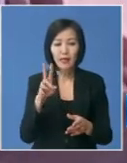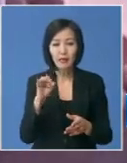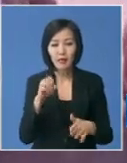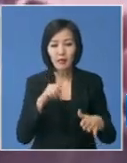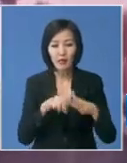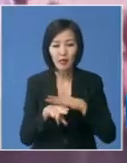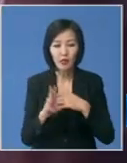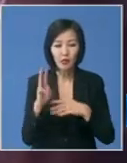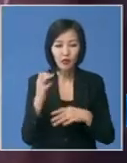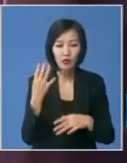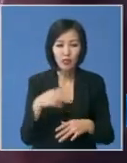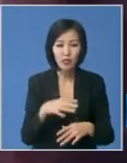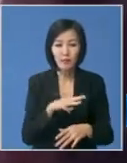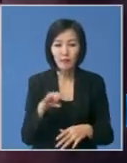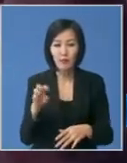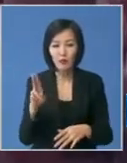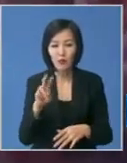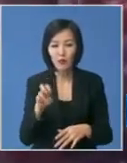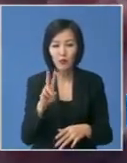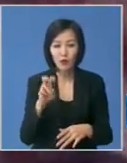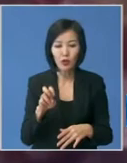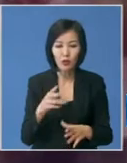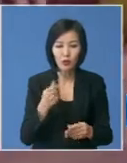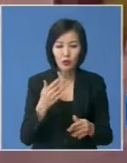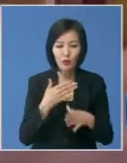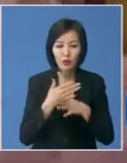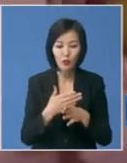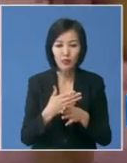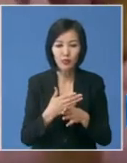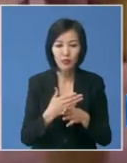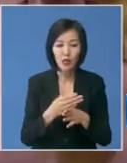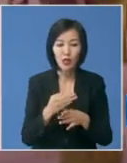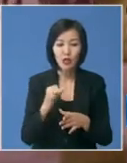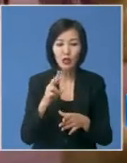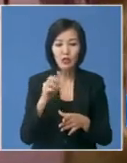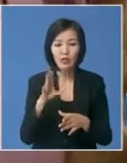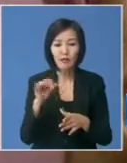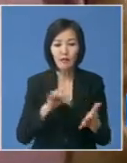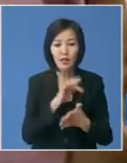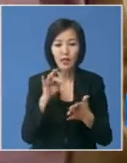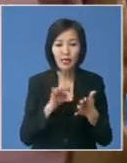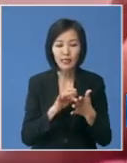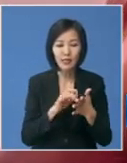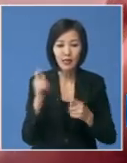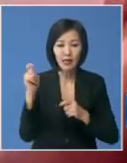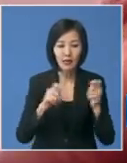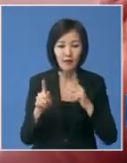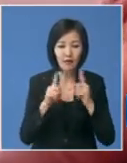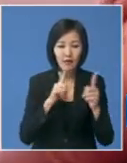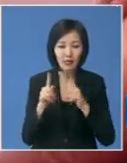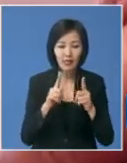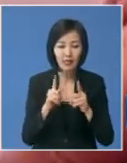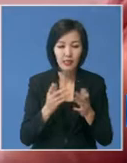340 миллион доллар көлемінде көмек көрсетті. Қаржы Швейцарияның Женева қаласында өткен халықаралық донорлық конференция барысында